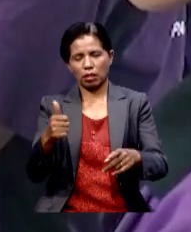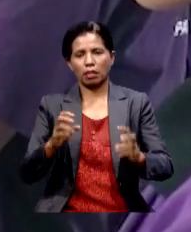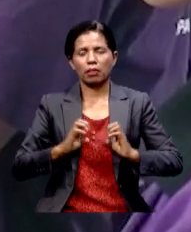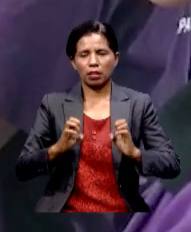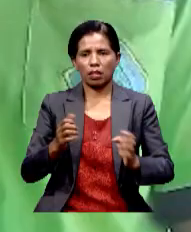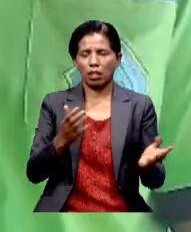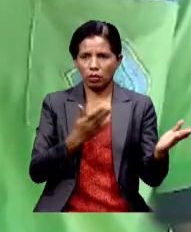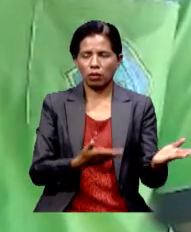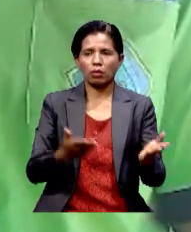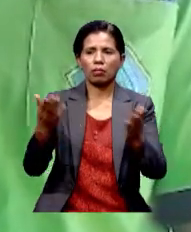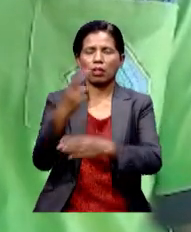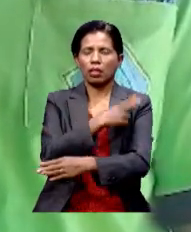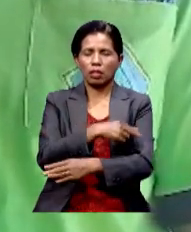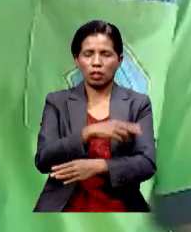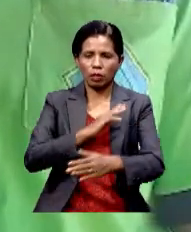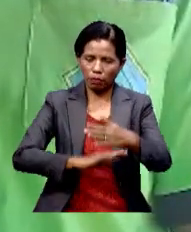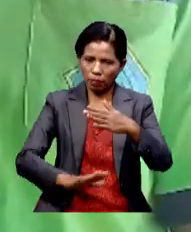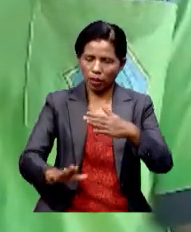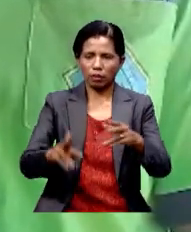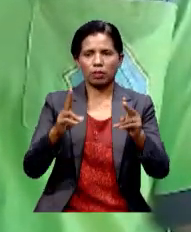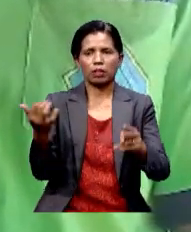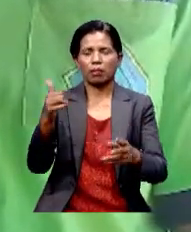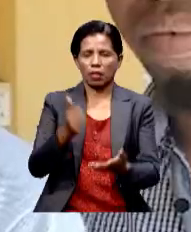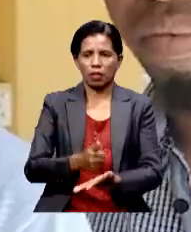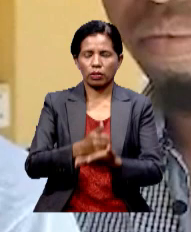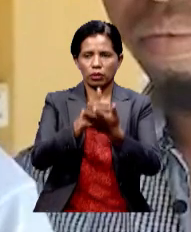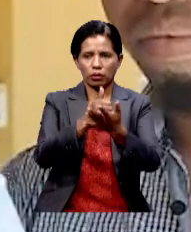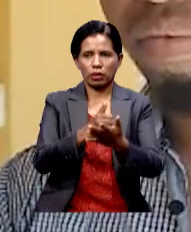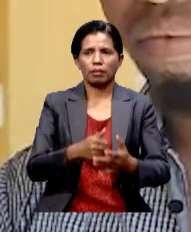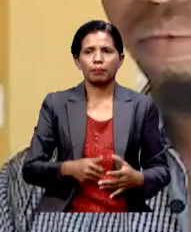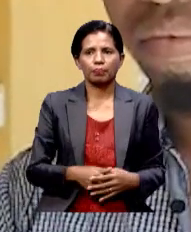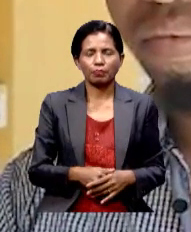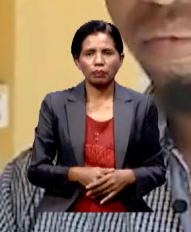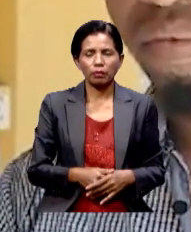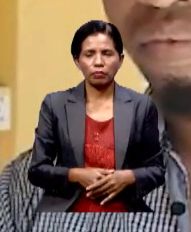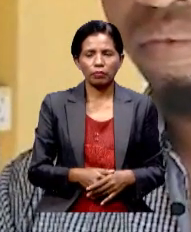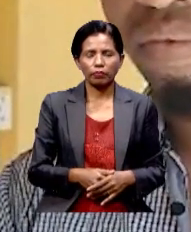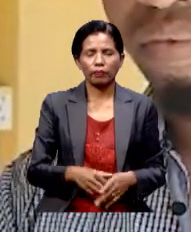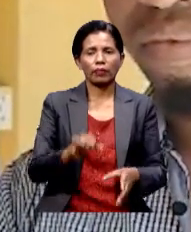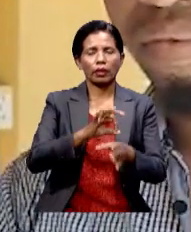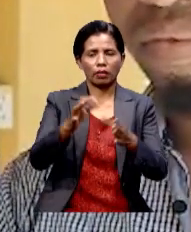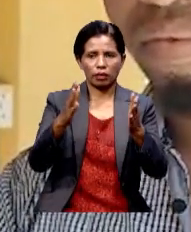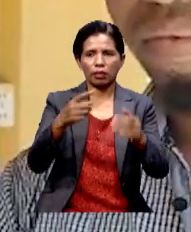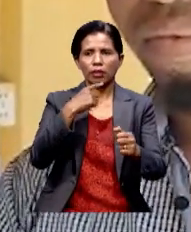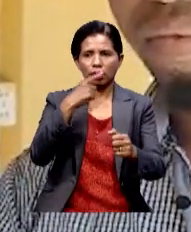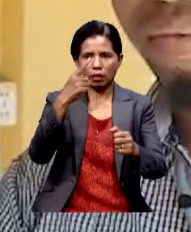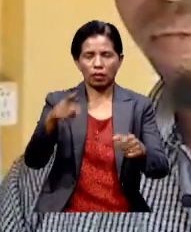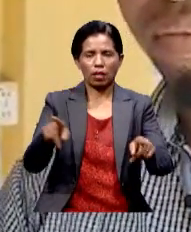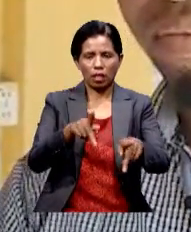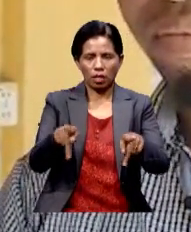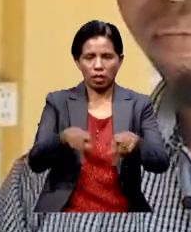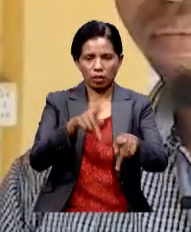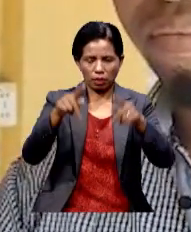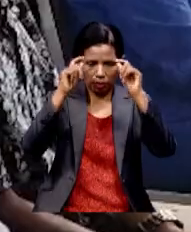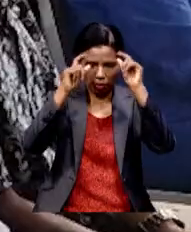halu bele parus rumah urgente sira bela atende pelo sukuru basira. Formador Francisco Vordes ATT, no Dar Timor, ajuda o